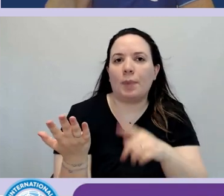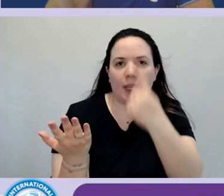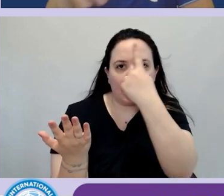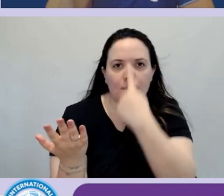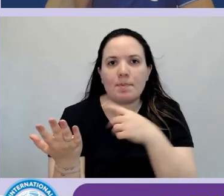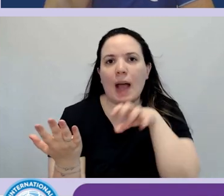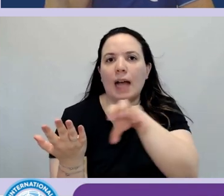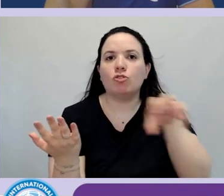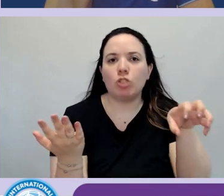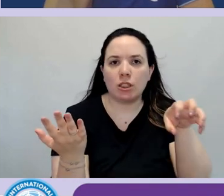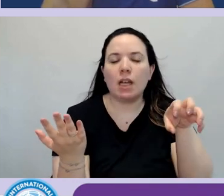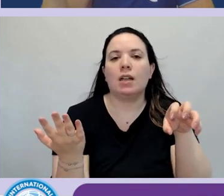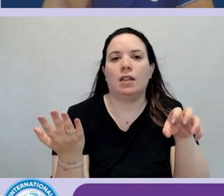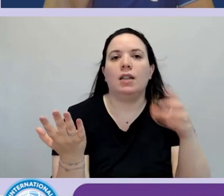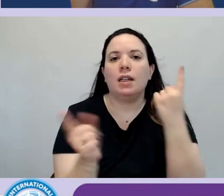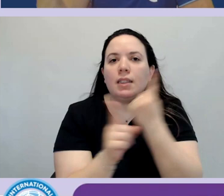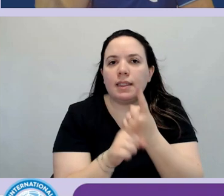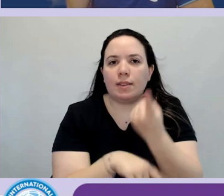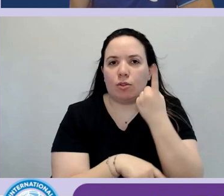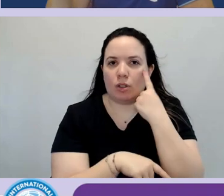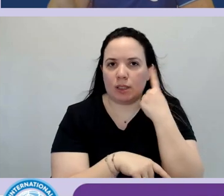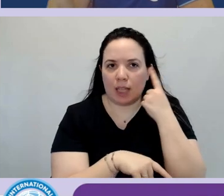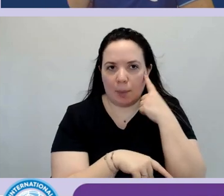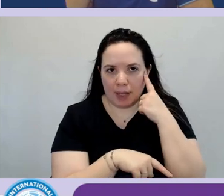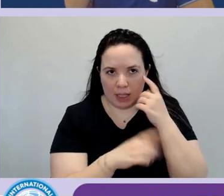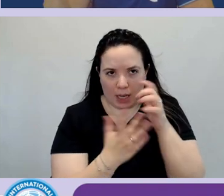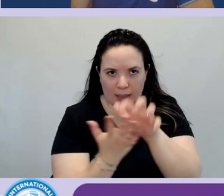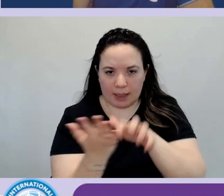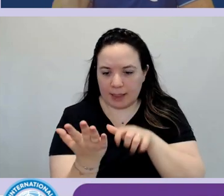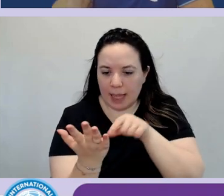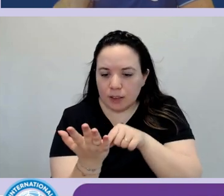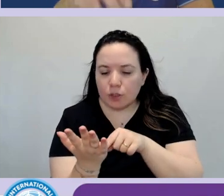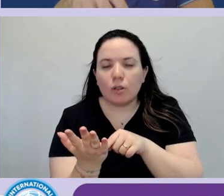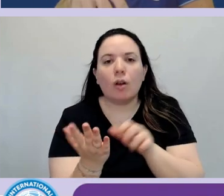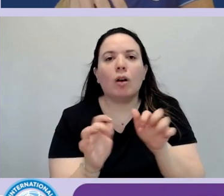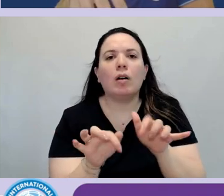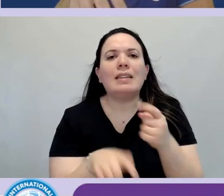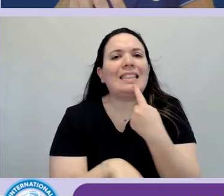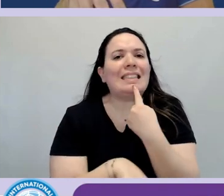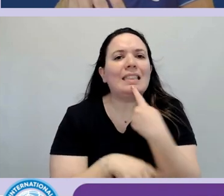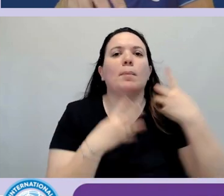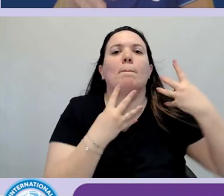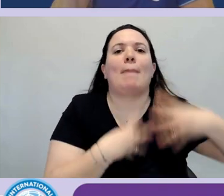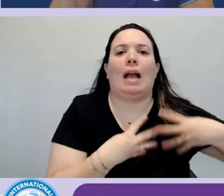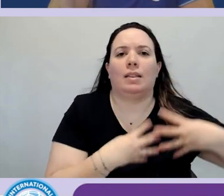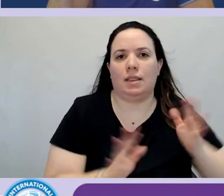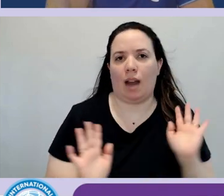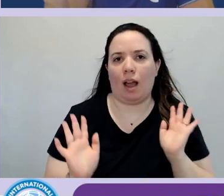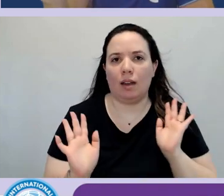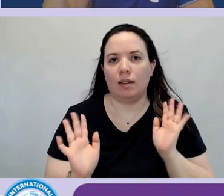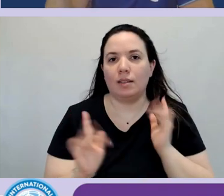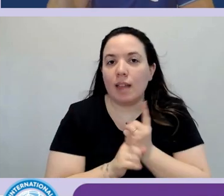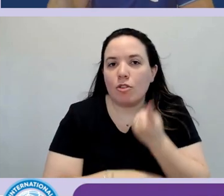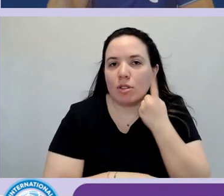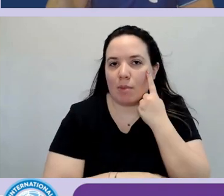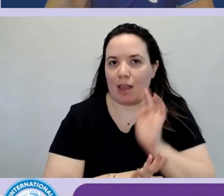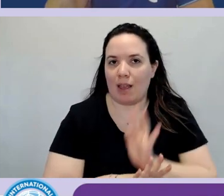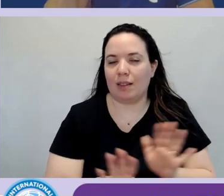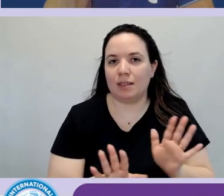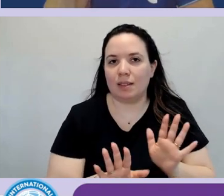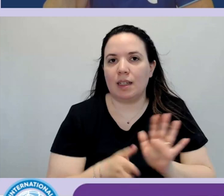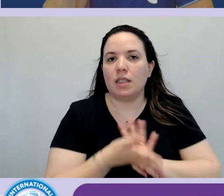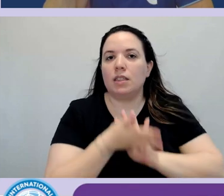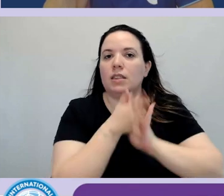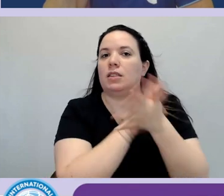Io devo sapere che quel testo alterna è generato da una macchina non da un essere umano in modo che